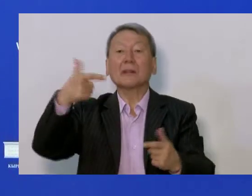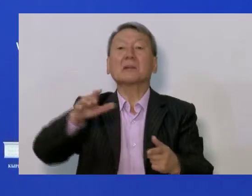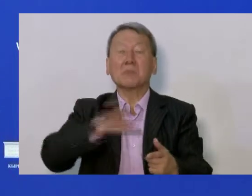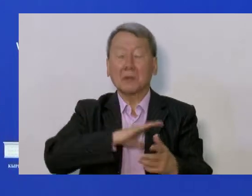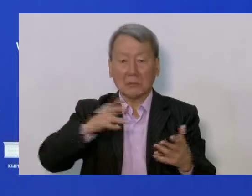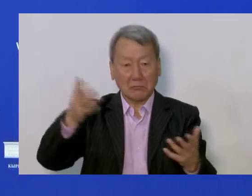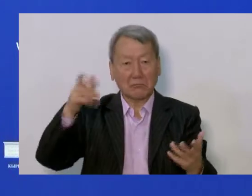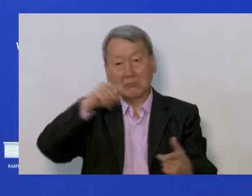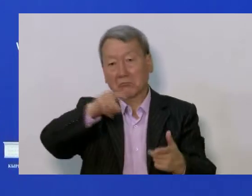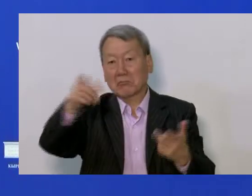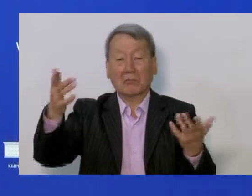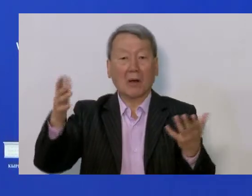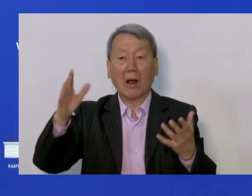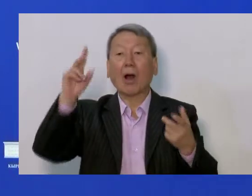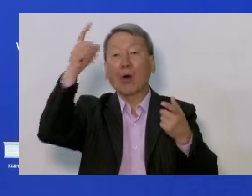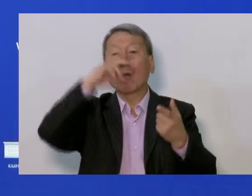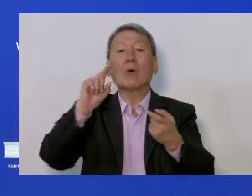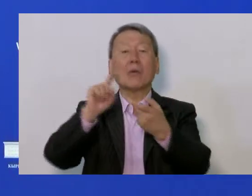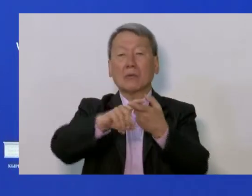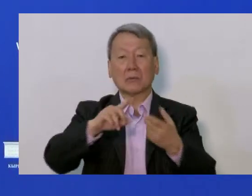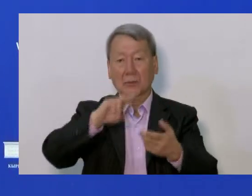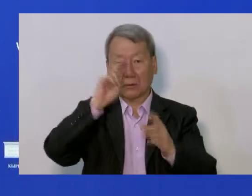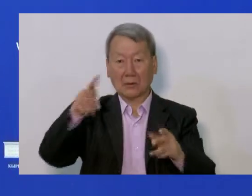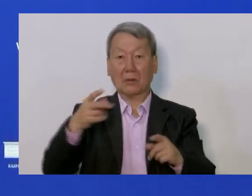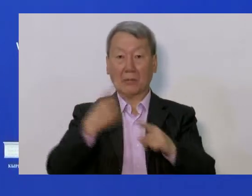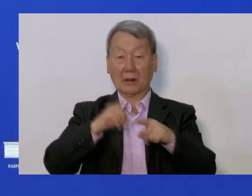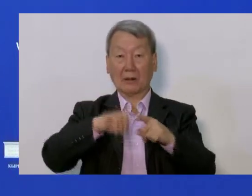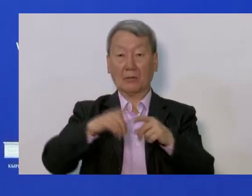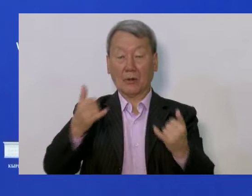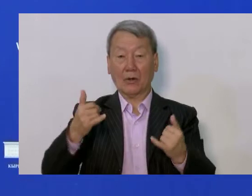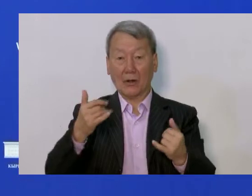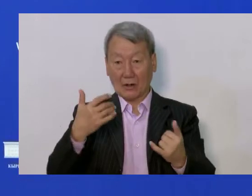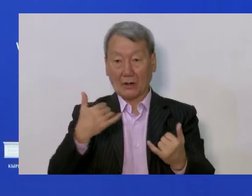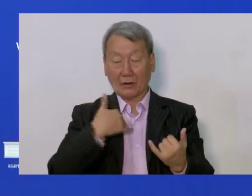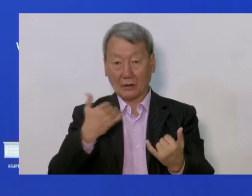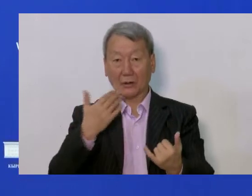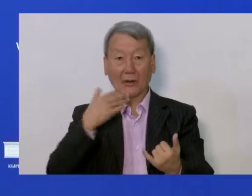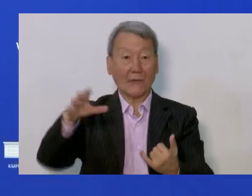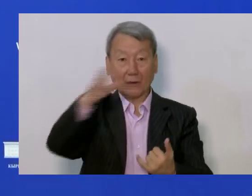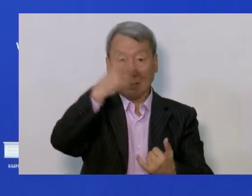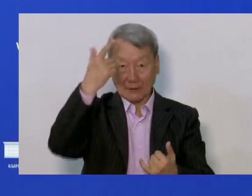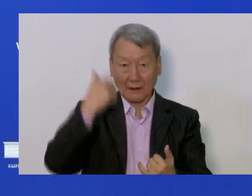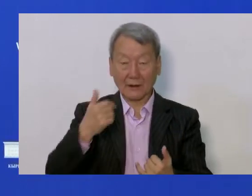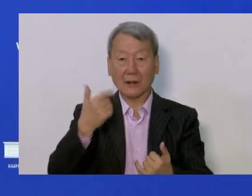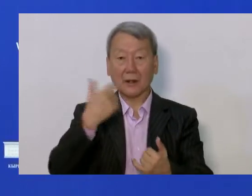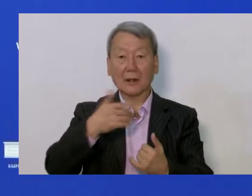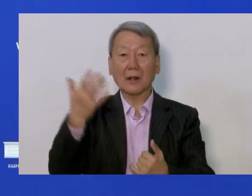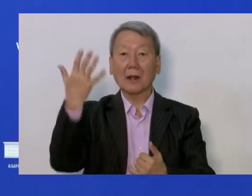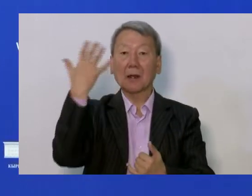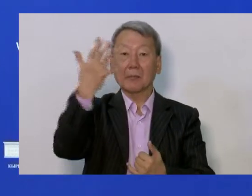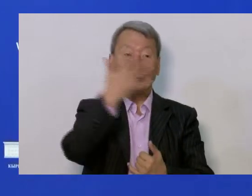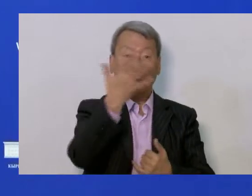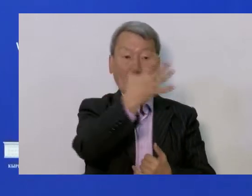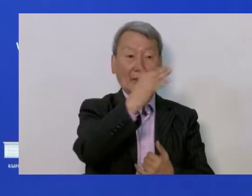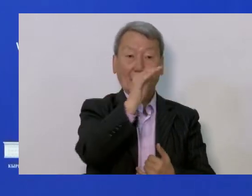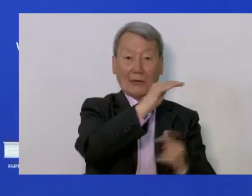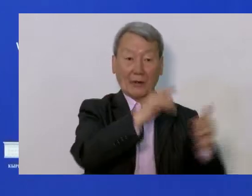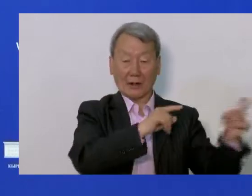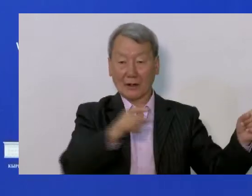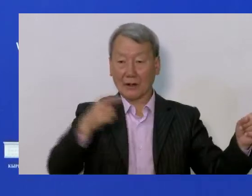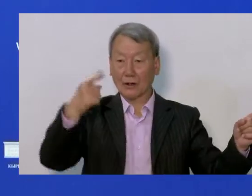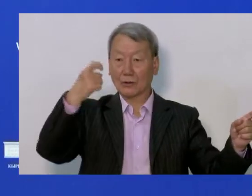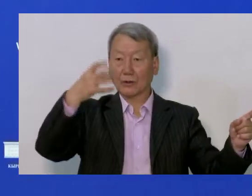лабораториялык тастыктоолор кеңейтилген вариантта жүрүп атканын билесиздер. Ошо 5 февралдан бери